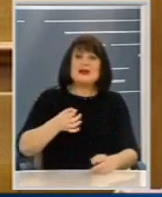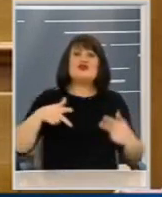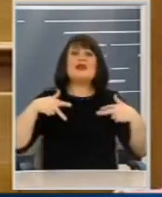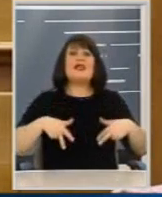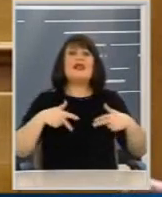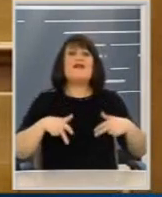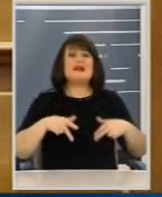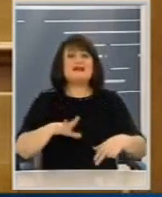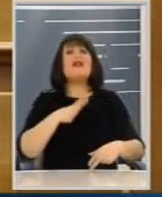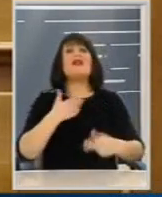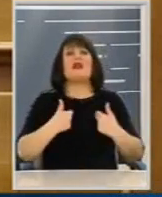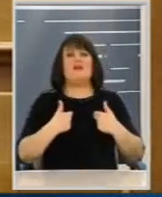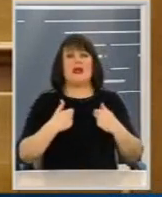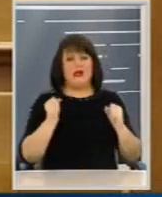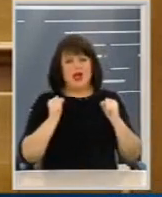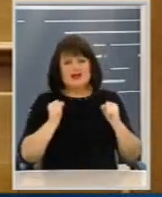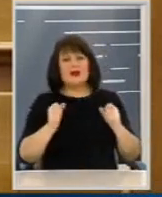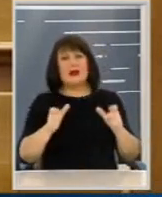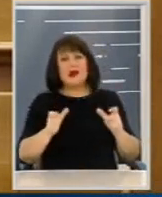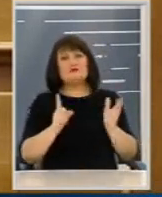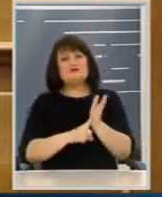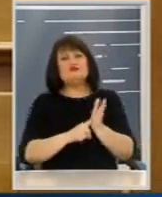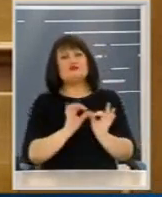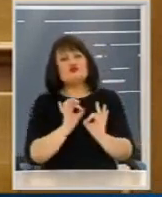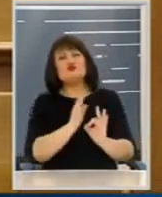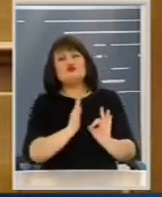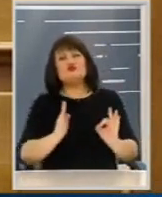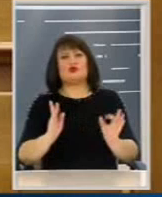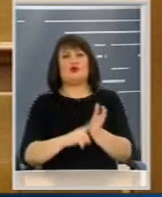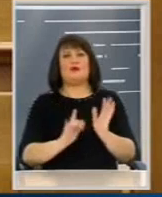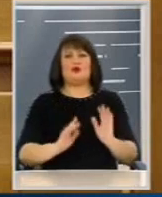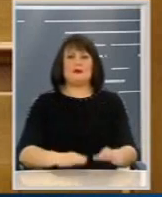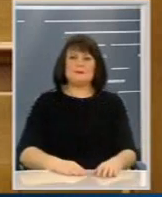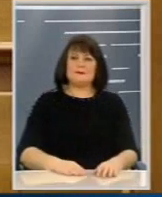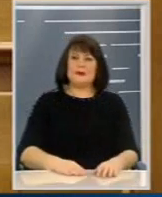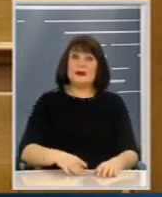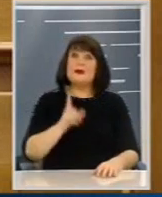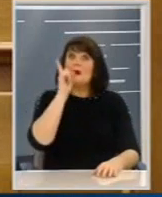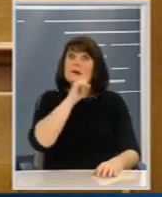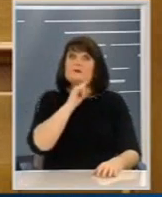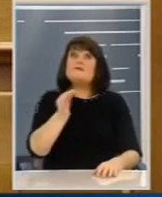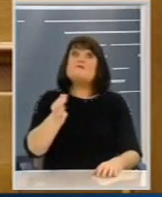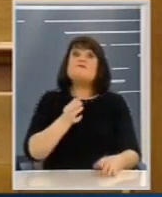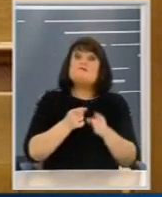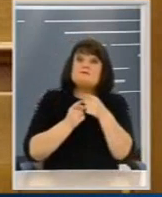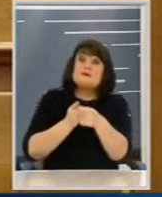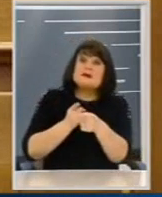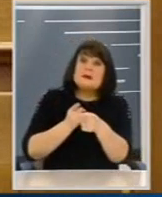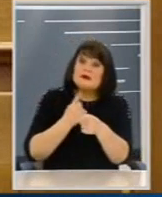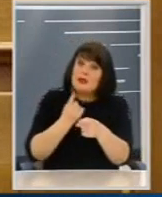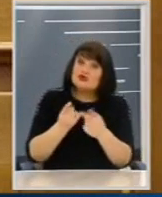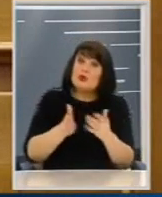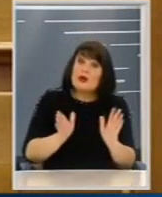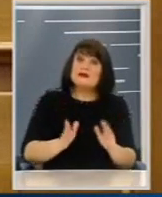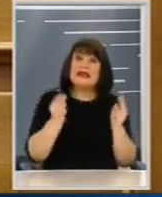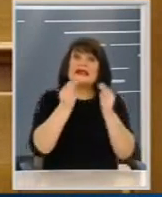τάξη και την νομιμότητα. Θα σας πω λοιπόν ανοιχτά ότι λέτε ψέματα, κύριε Μητσοτάκη. Και τα στοιχεία